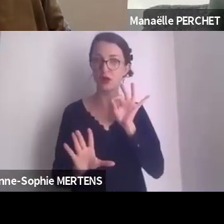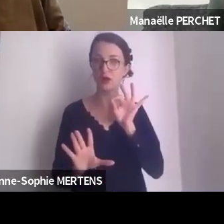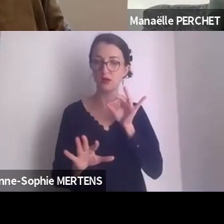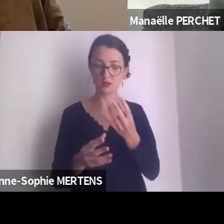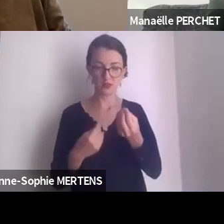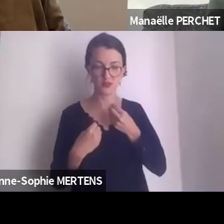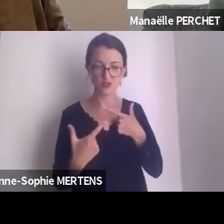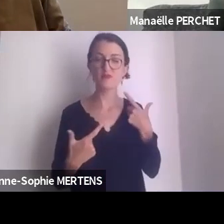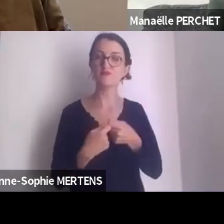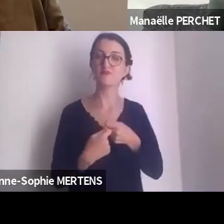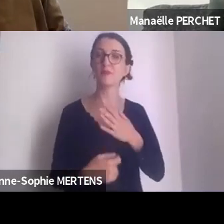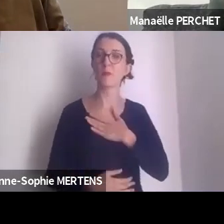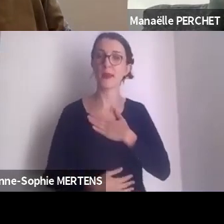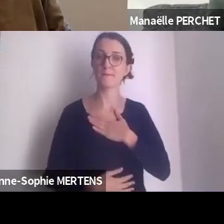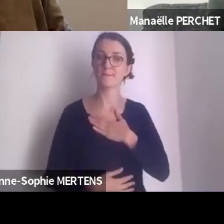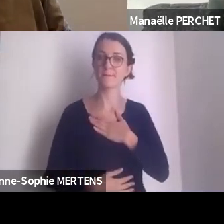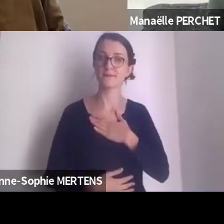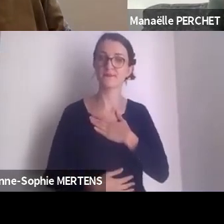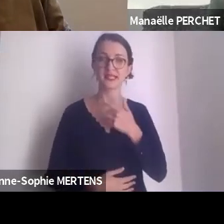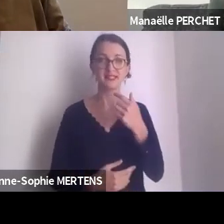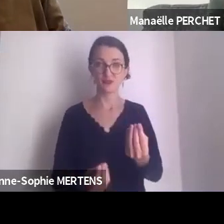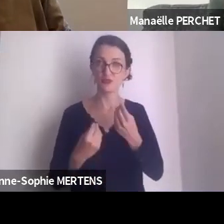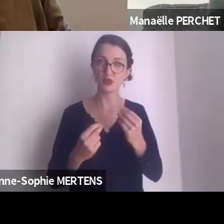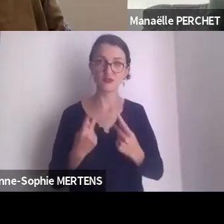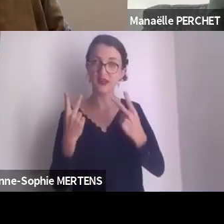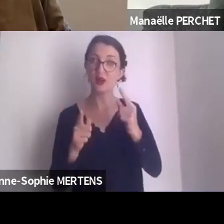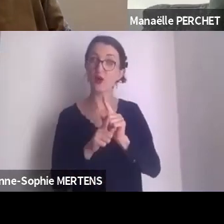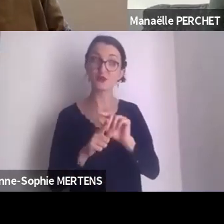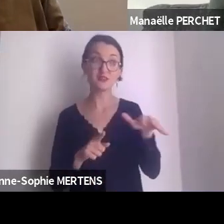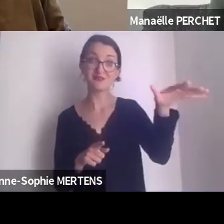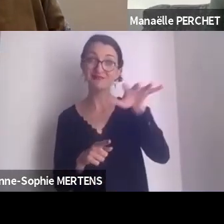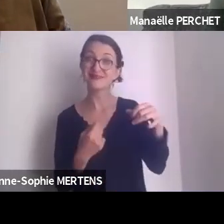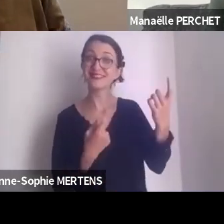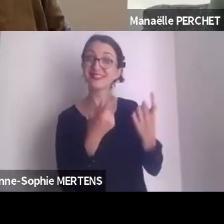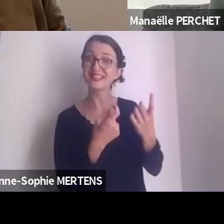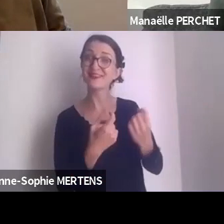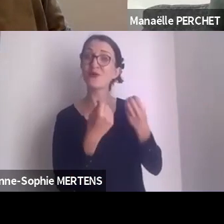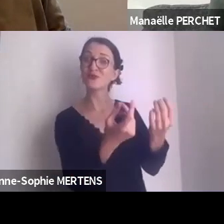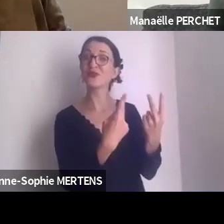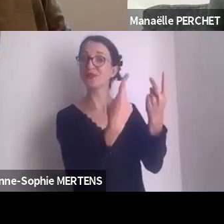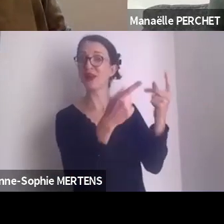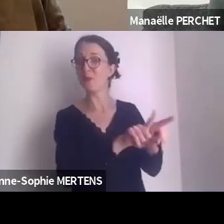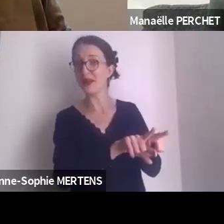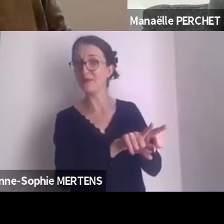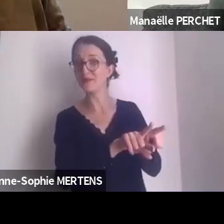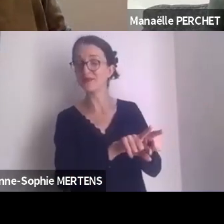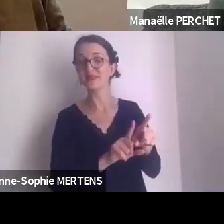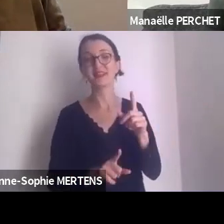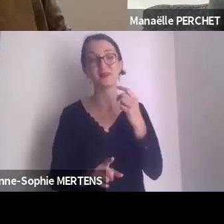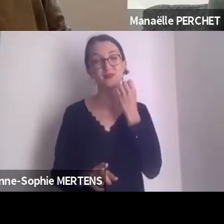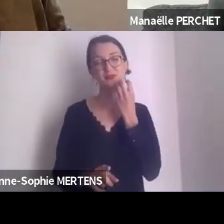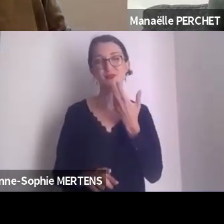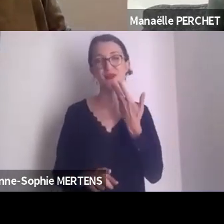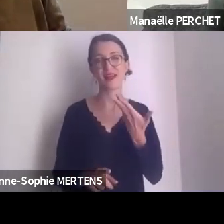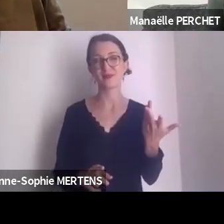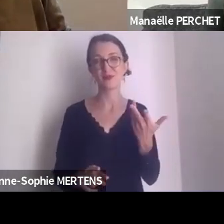vous et pour vos clients. Donc, il y a une question de... Moi, je dis toujours ne pas confondre agilité et agitation.